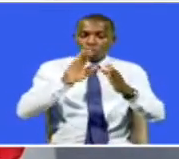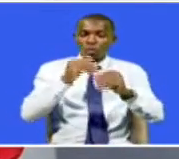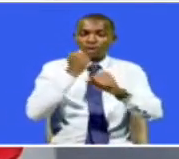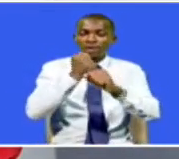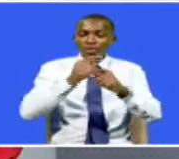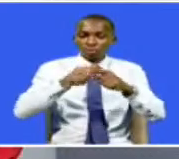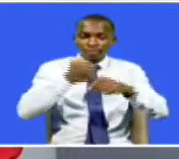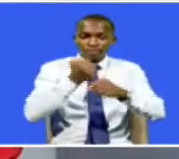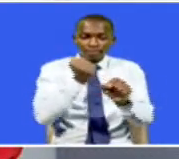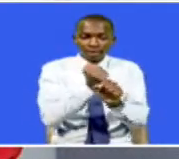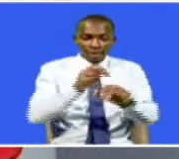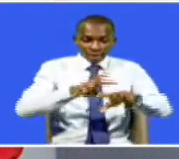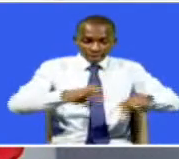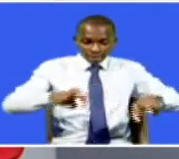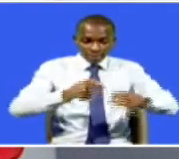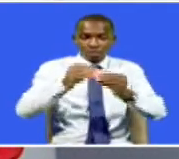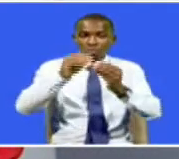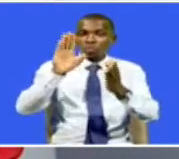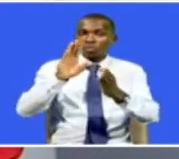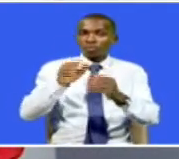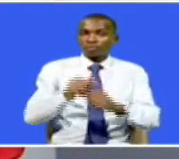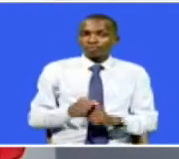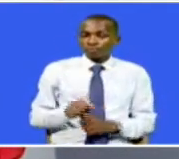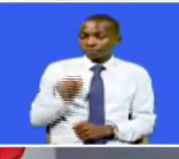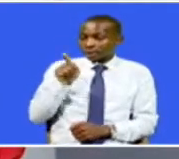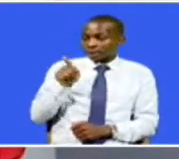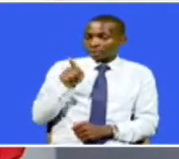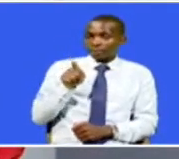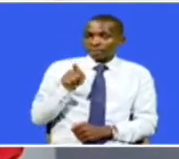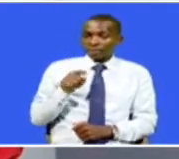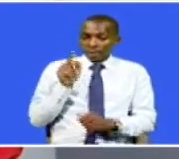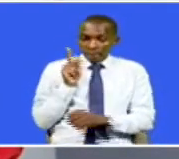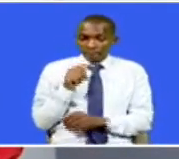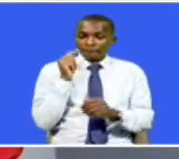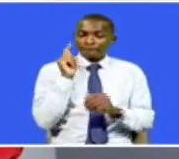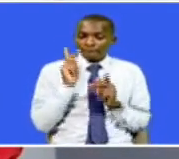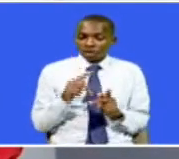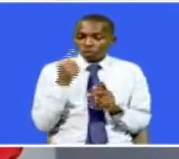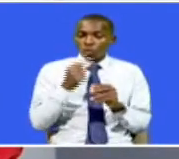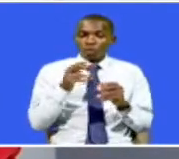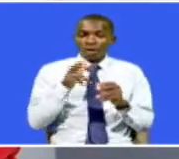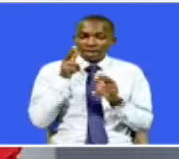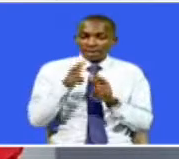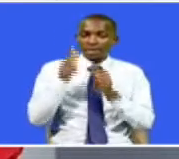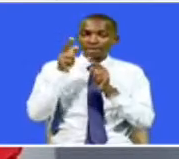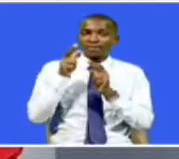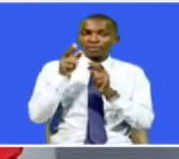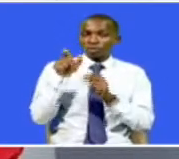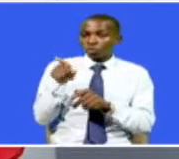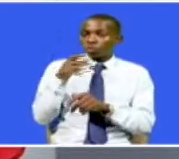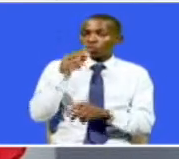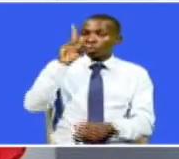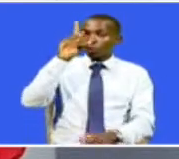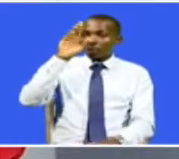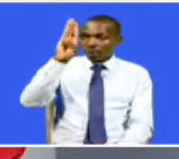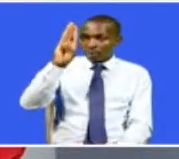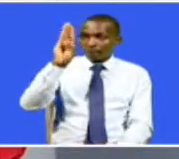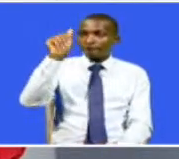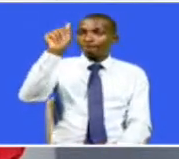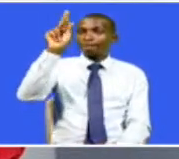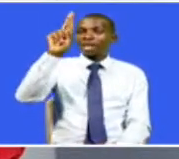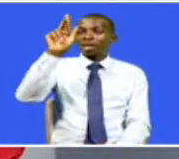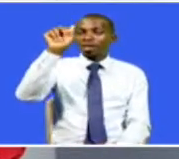zaidi. Haya kijiri, mshukiwa mkuu wa mauaji ya Brian Olunga, mbunge Didmas Baraza, ataendelea kuzuiliwa hadi